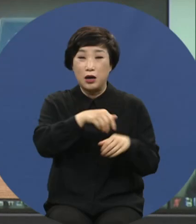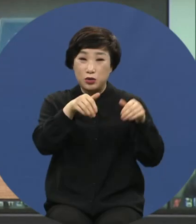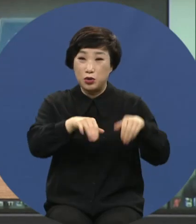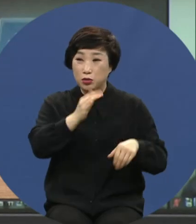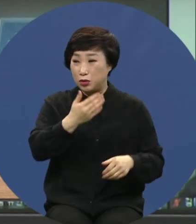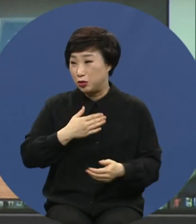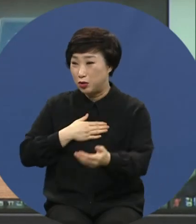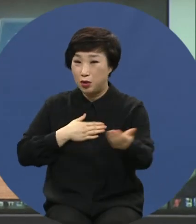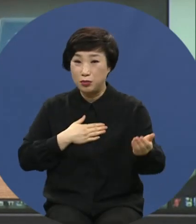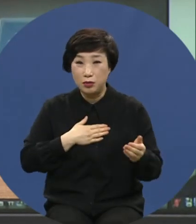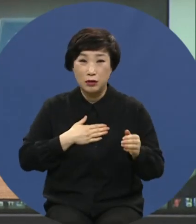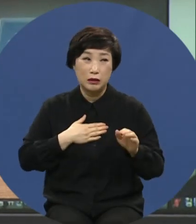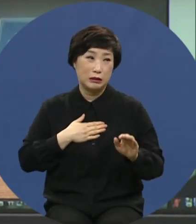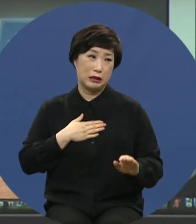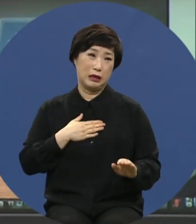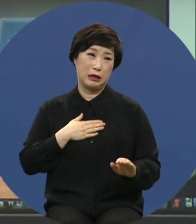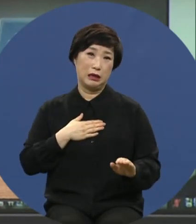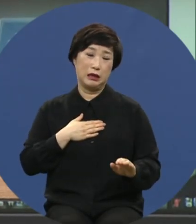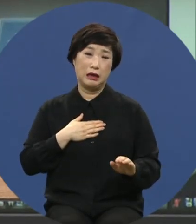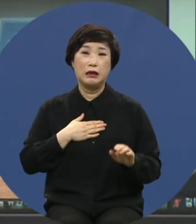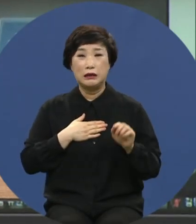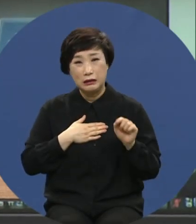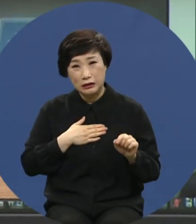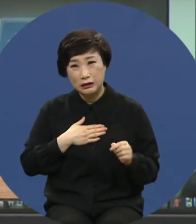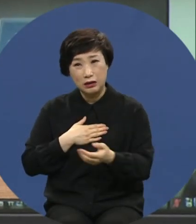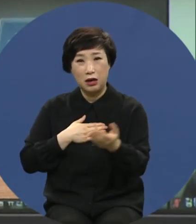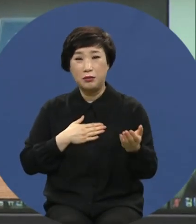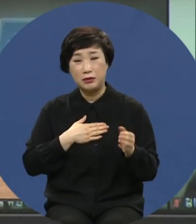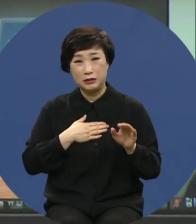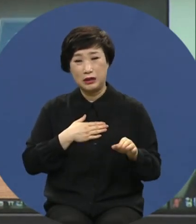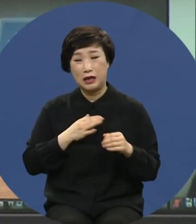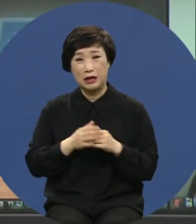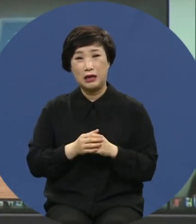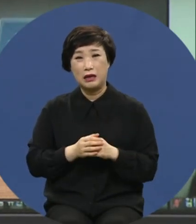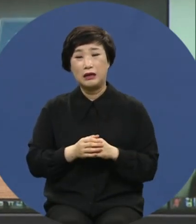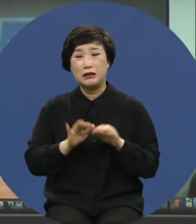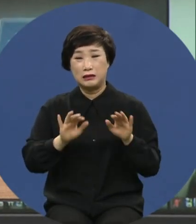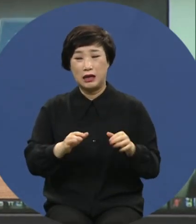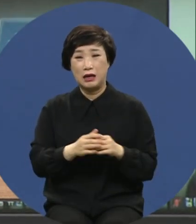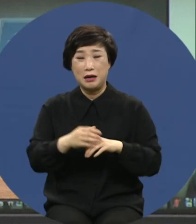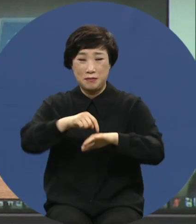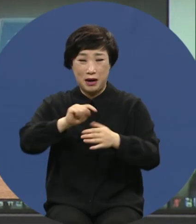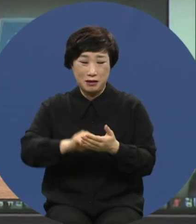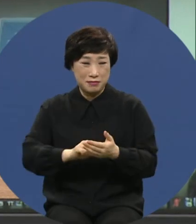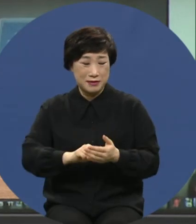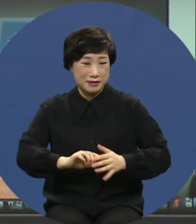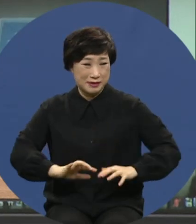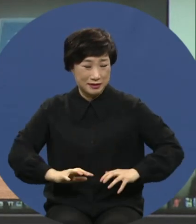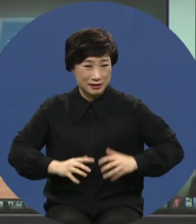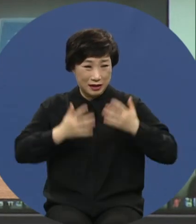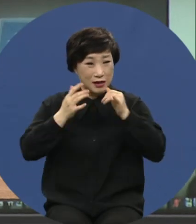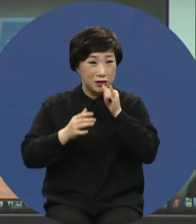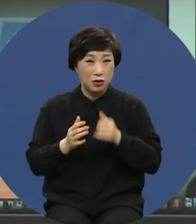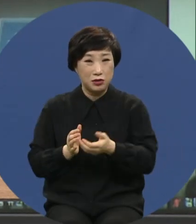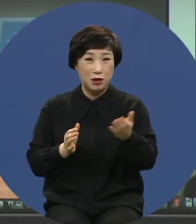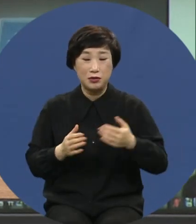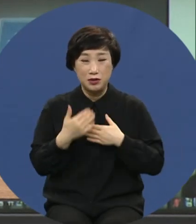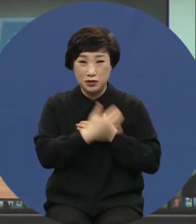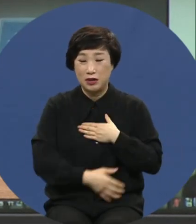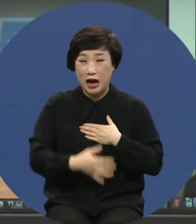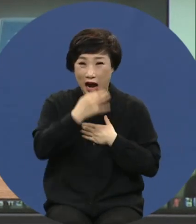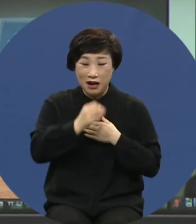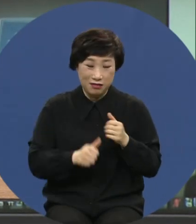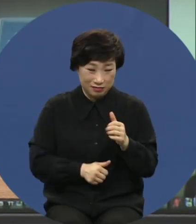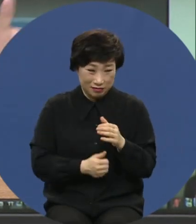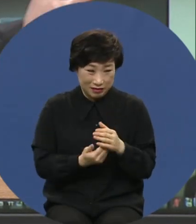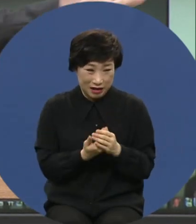되어서 이번 비판을 내쏟고 마음은 혈기가 터져나오고 육신은 정욕이